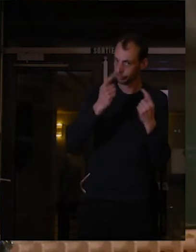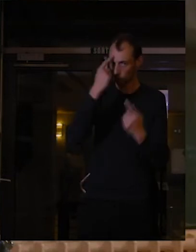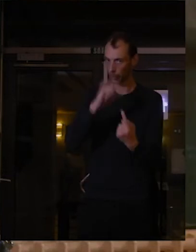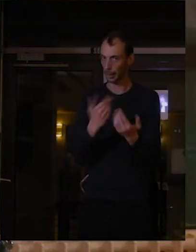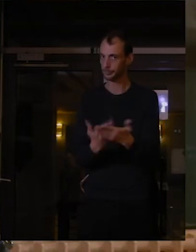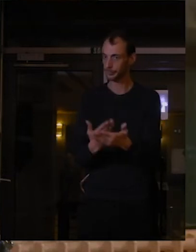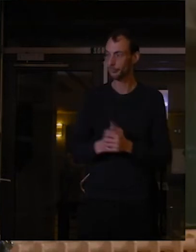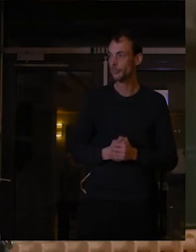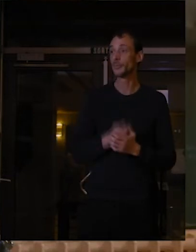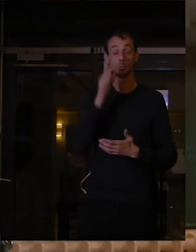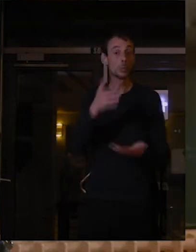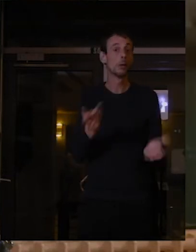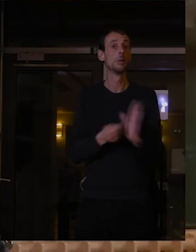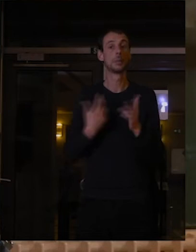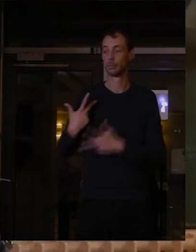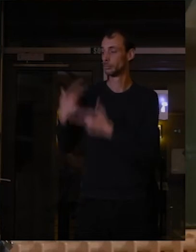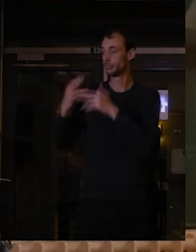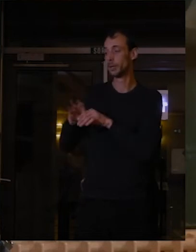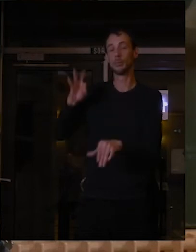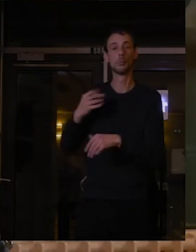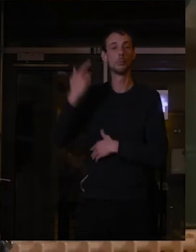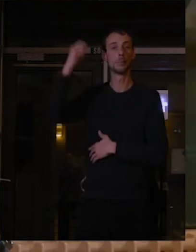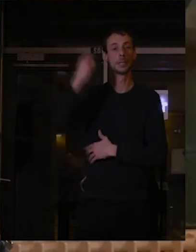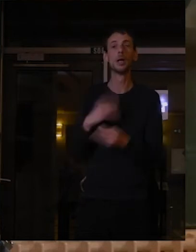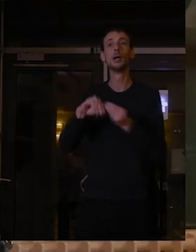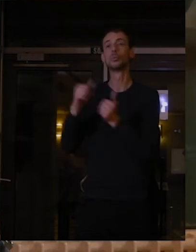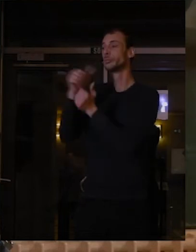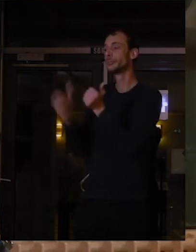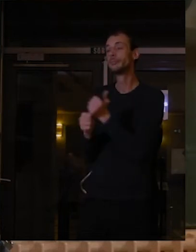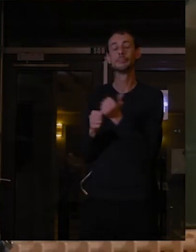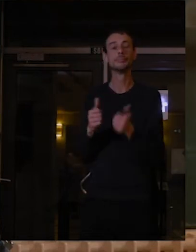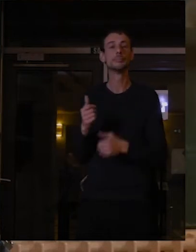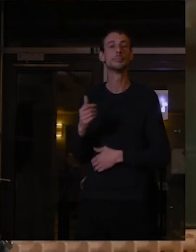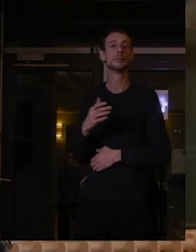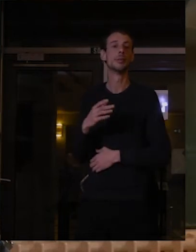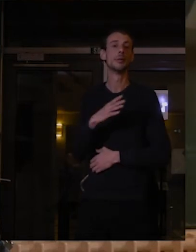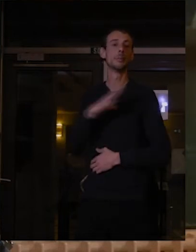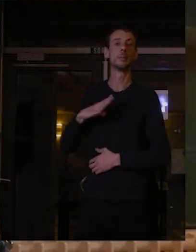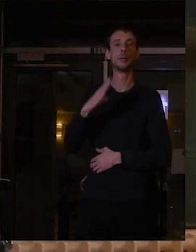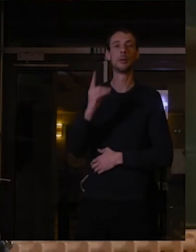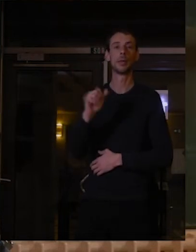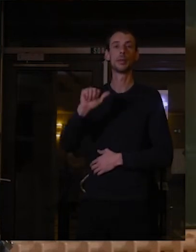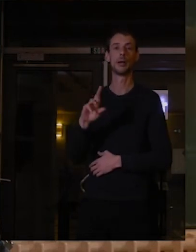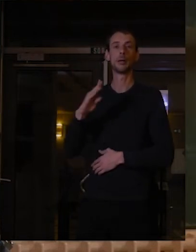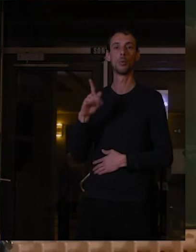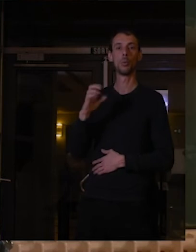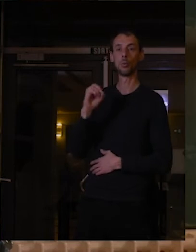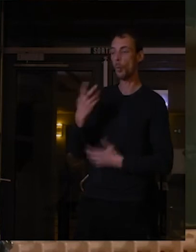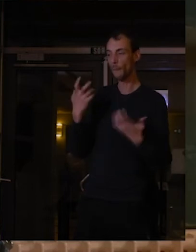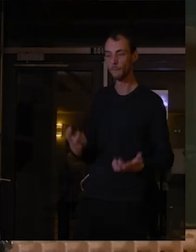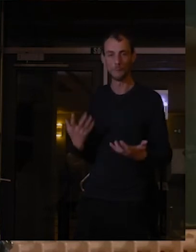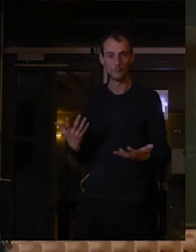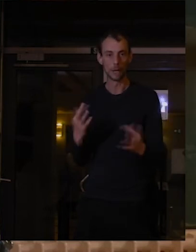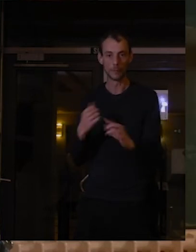avec d'ailleurs ma vice-présidente Clémence Darbon, on aura à cœur eh bien, de mettre en avant tous ces